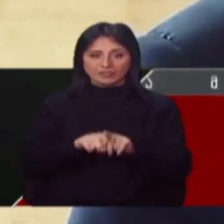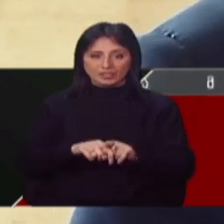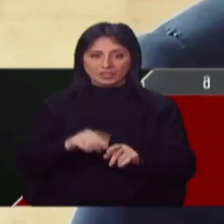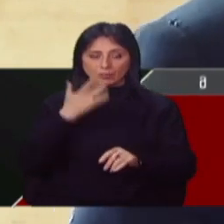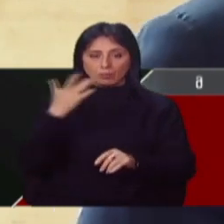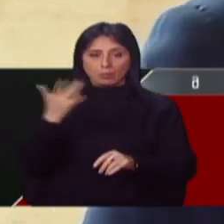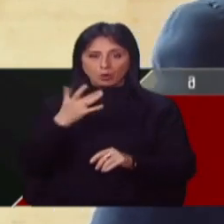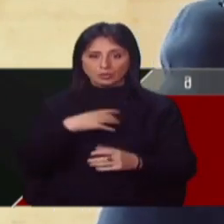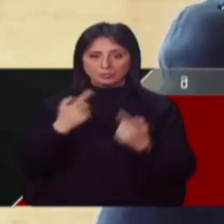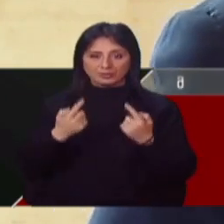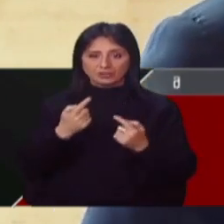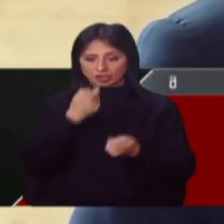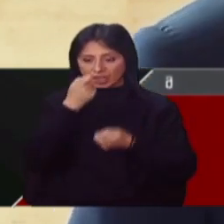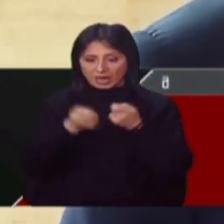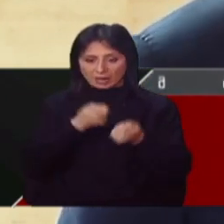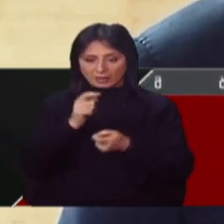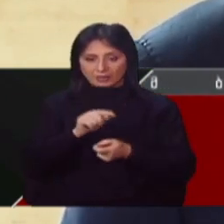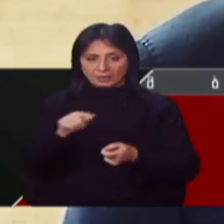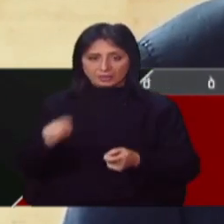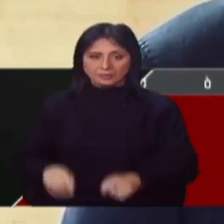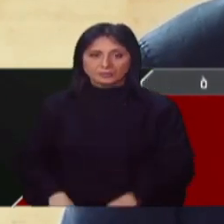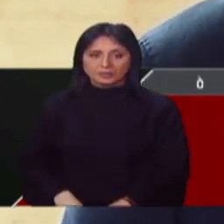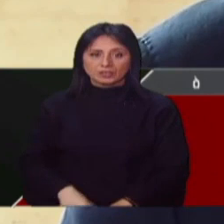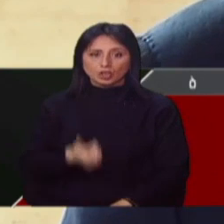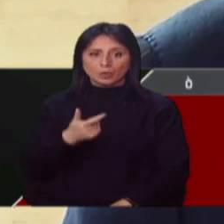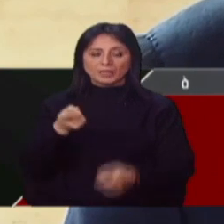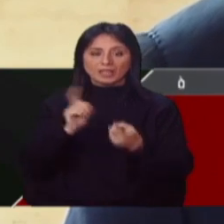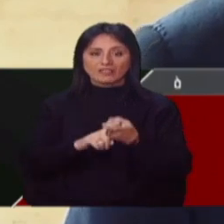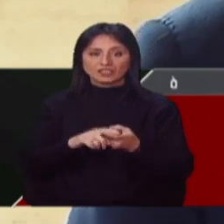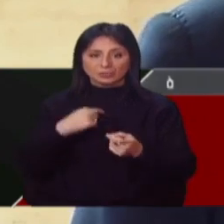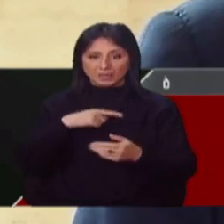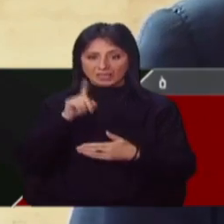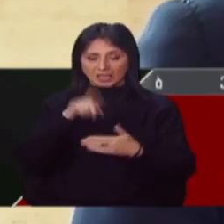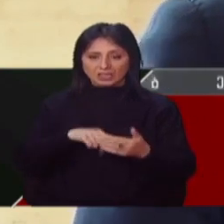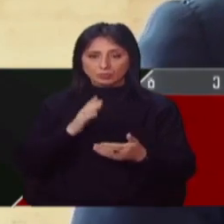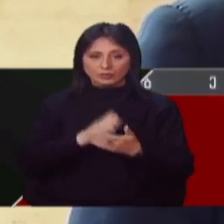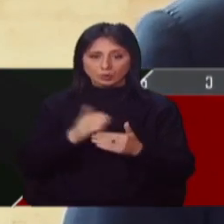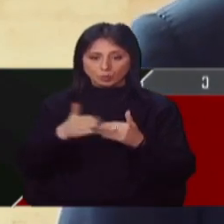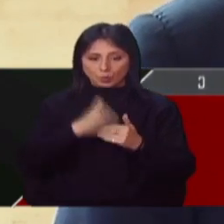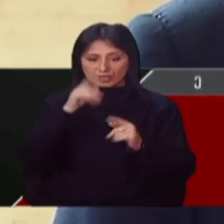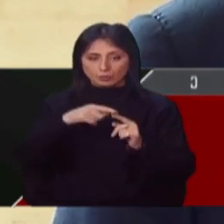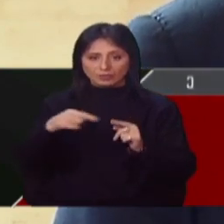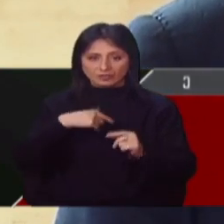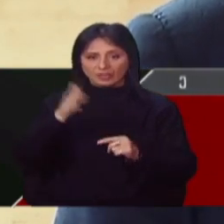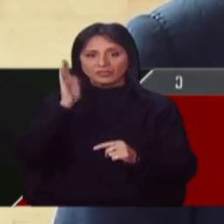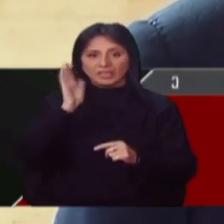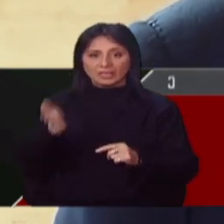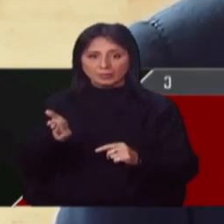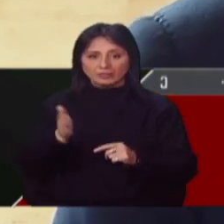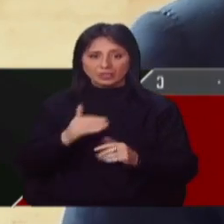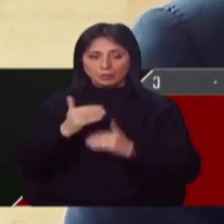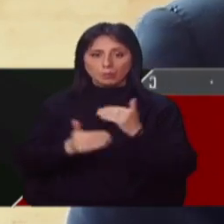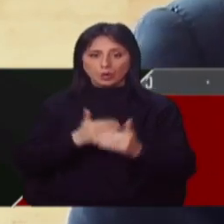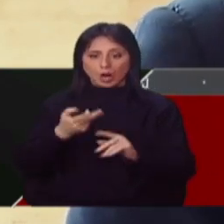უთროობისვეურ ბის ტებზ რომელთან დაკავშრებითაც მე დარწმუნებული ვარ რო უახლოეს მომავლში ჩვენ გვექნება